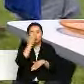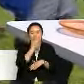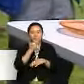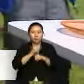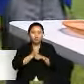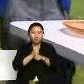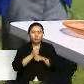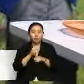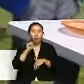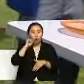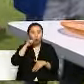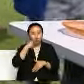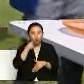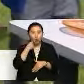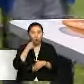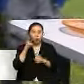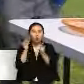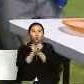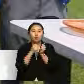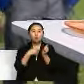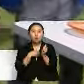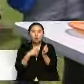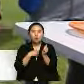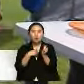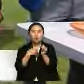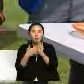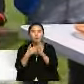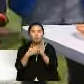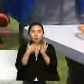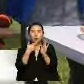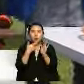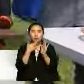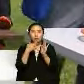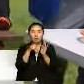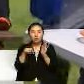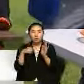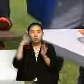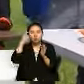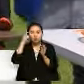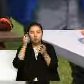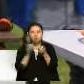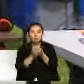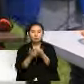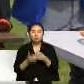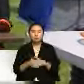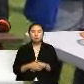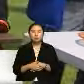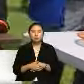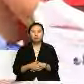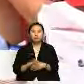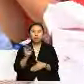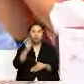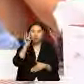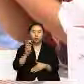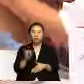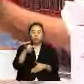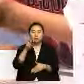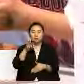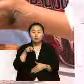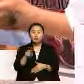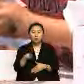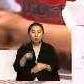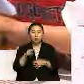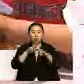지침 준수가 어렵고 감염 확산의 위험성을 배제할 수 없다는 내부 의견에 따른 것입니다. 한편 여주시와